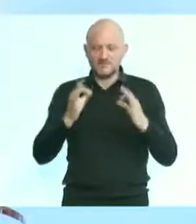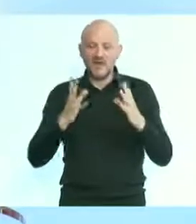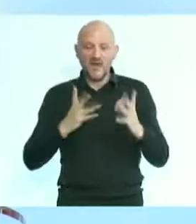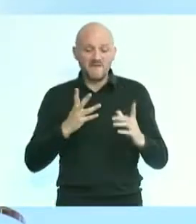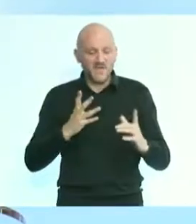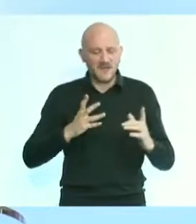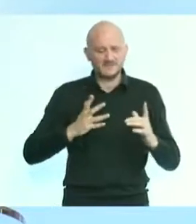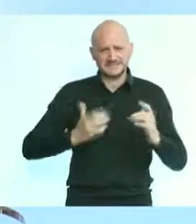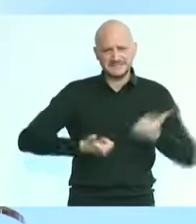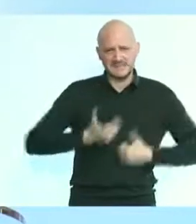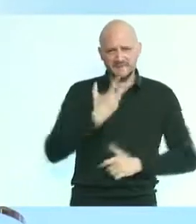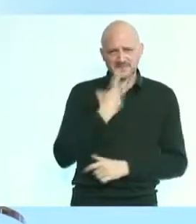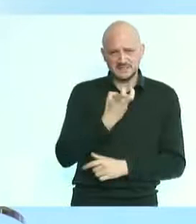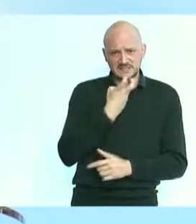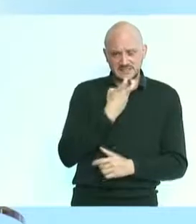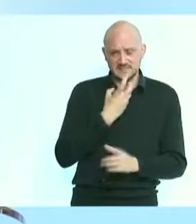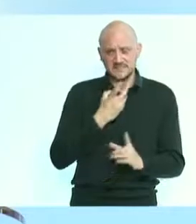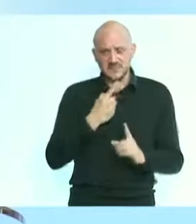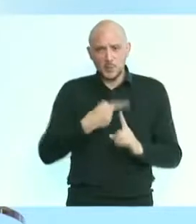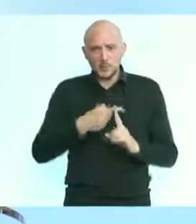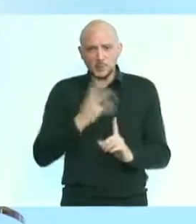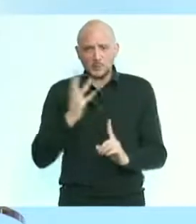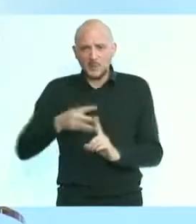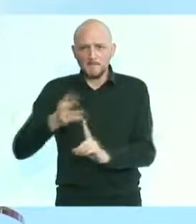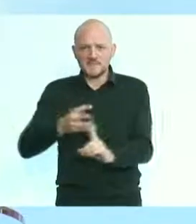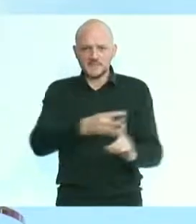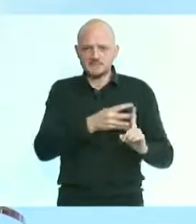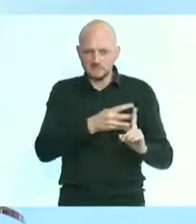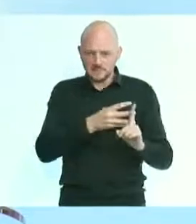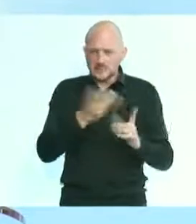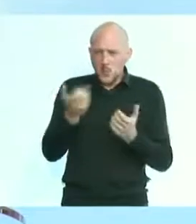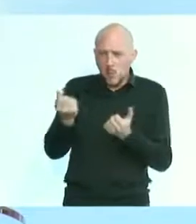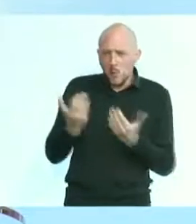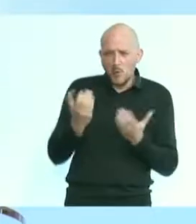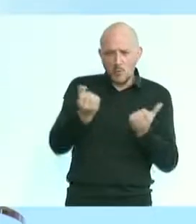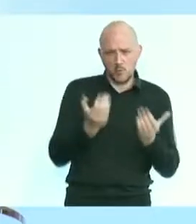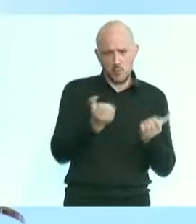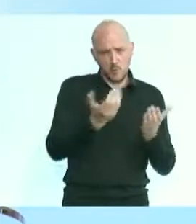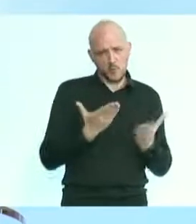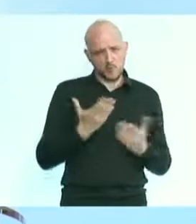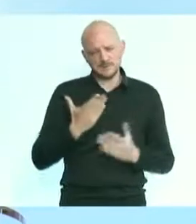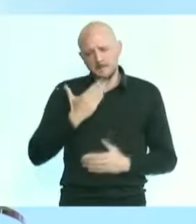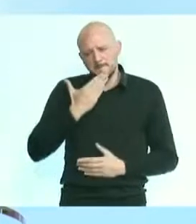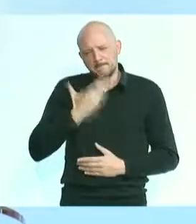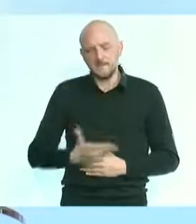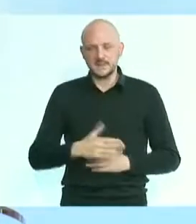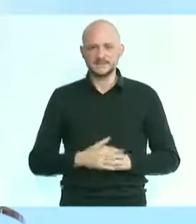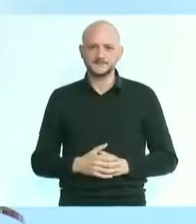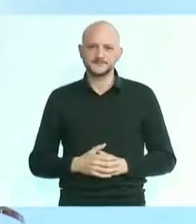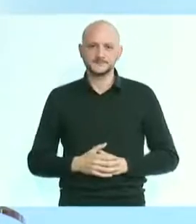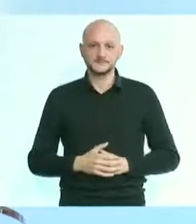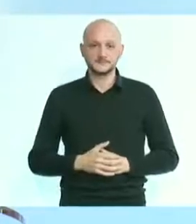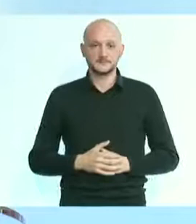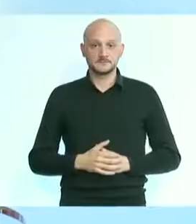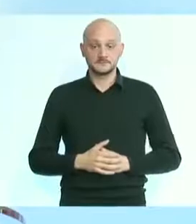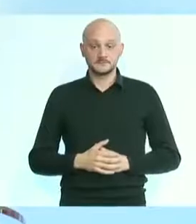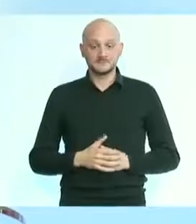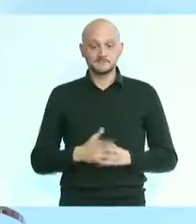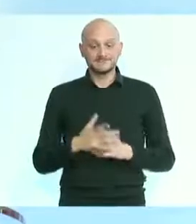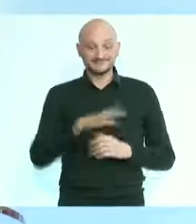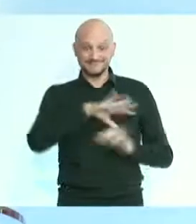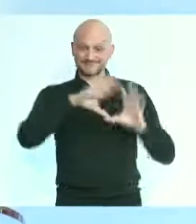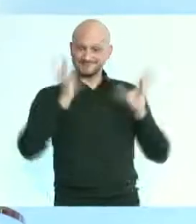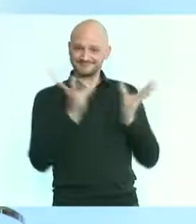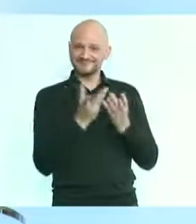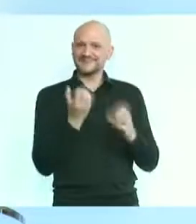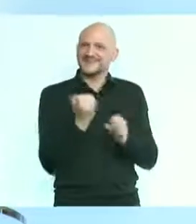créée au service de l'accessibilité ou de l'inclusivité de la société. Donc c'est vraiment un travail